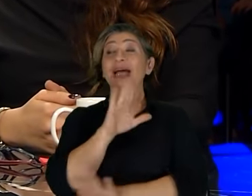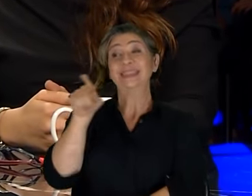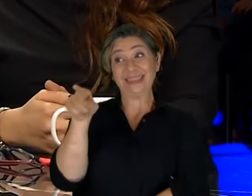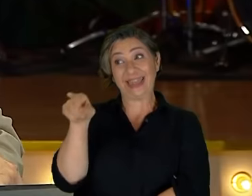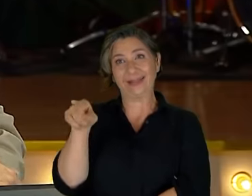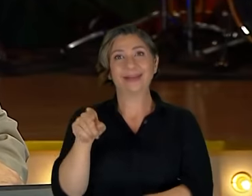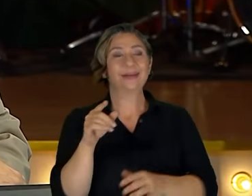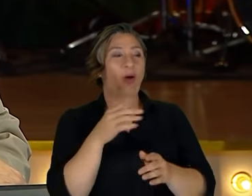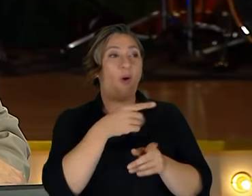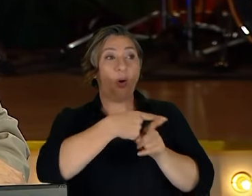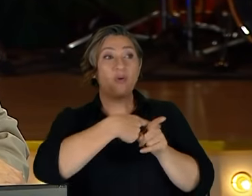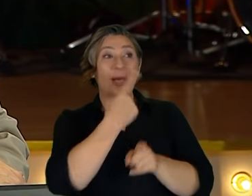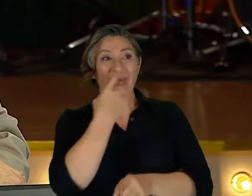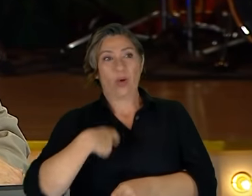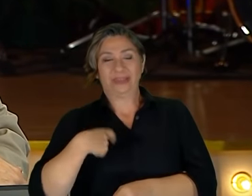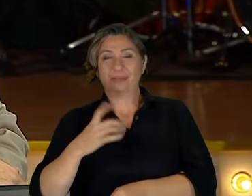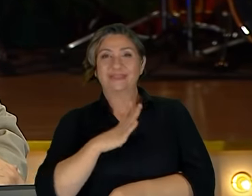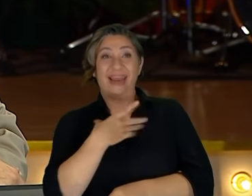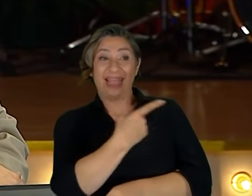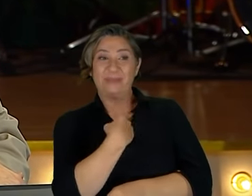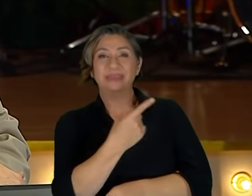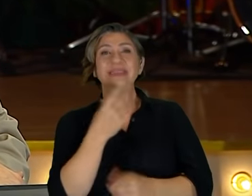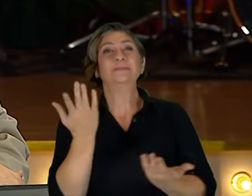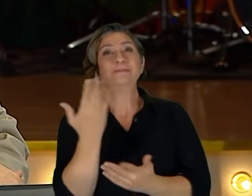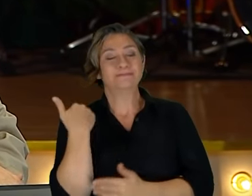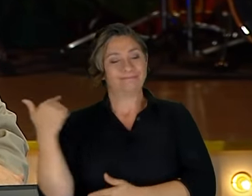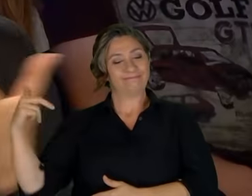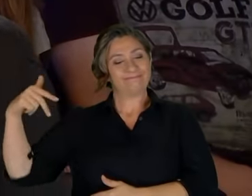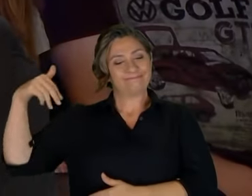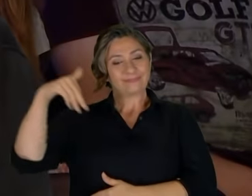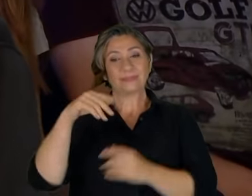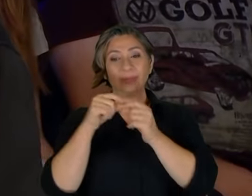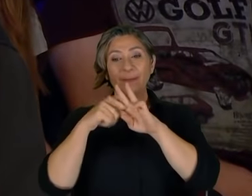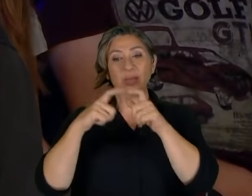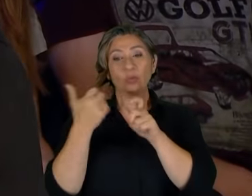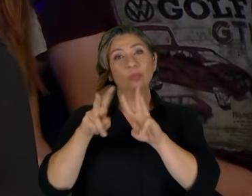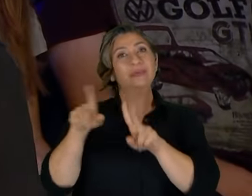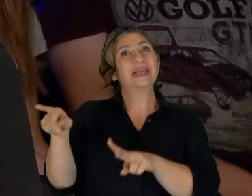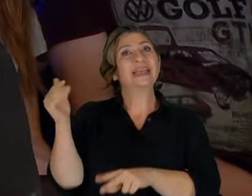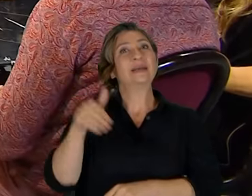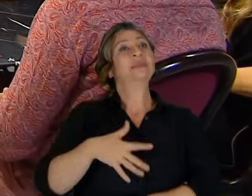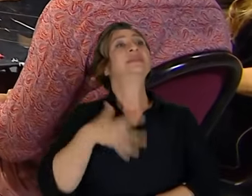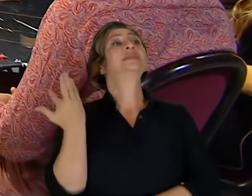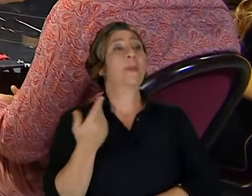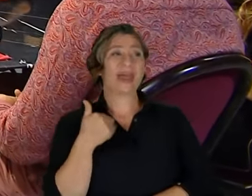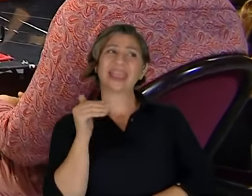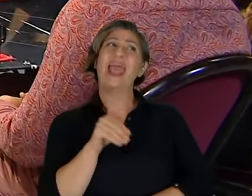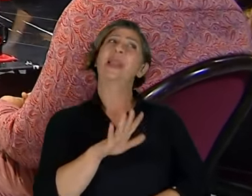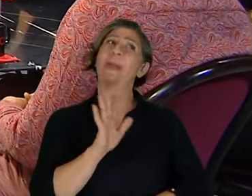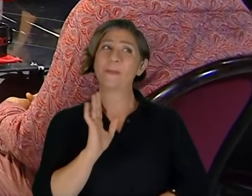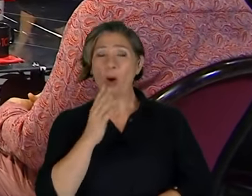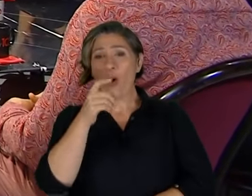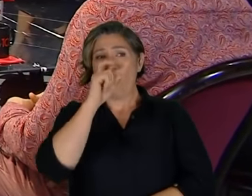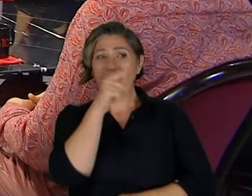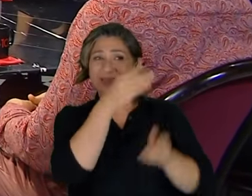sizden korkuyorlar. Ortak bir özelliğimiz var herhalde. Nedir efendim? Mesela gelirken de Begüm de gelmek istemiyordu. Ben gelmeyeyim dedi. Ha.